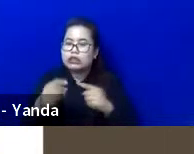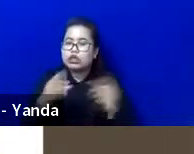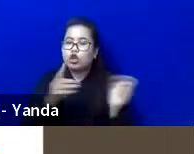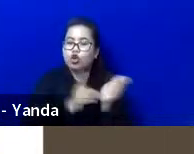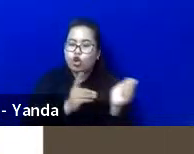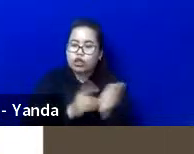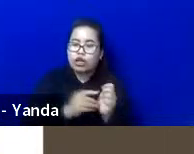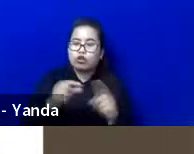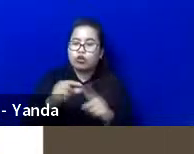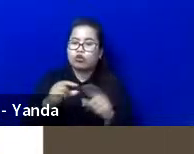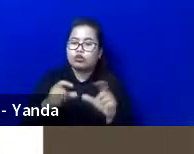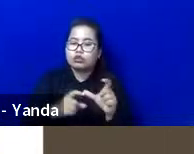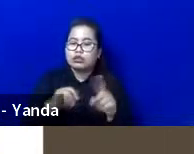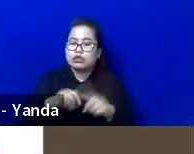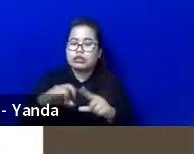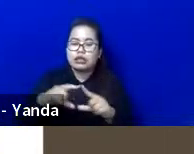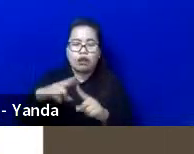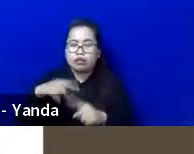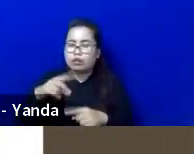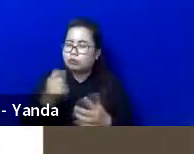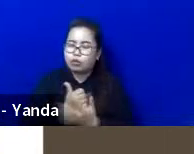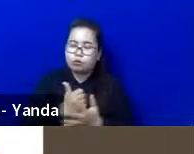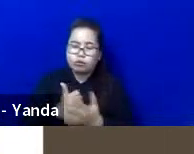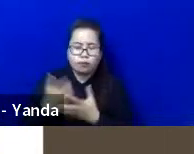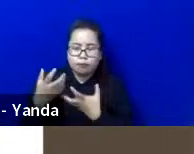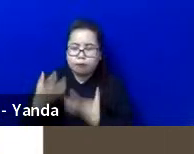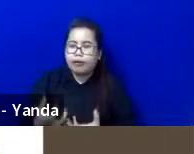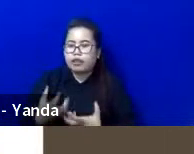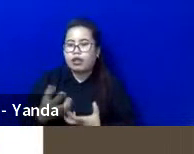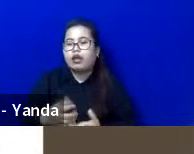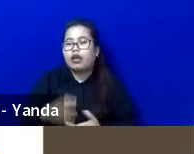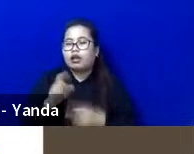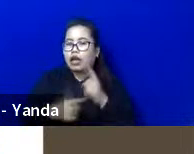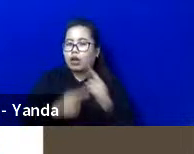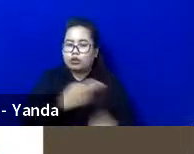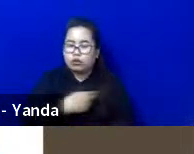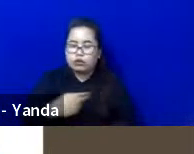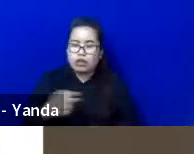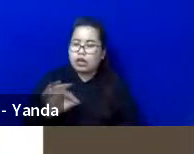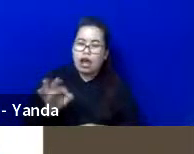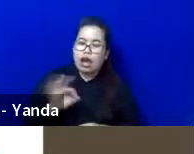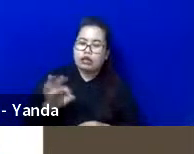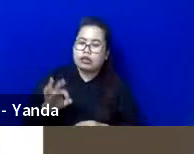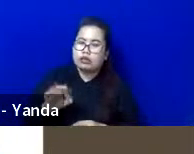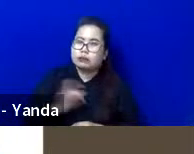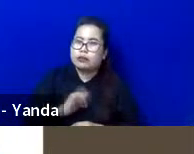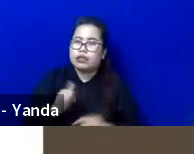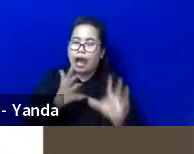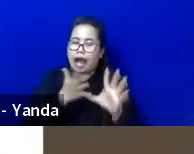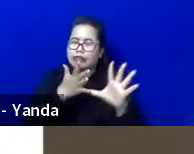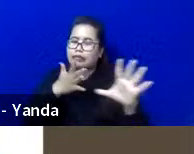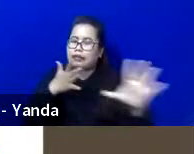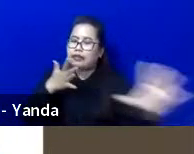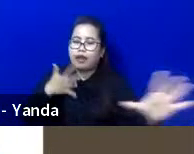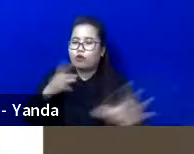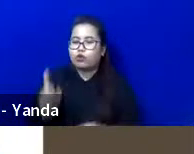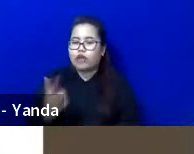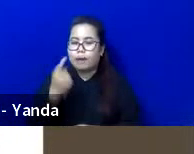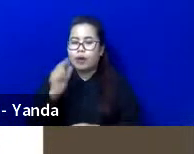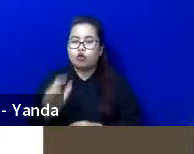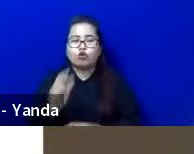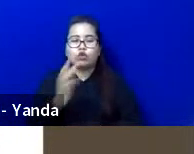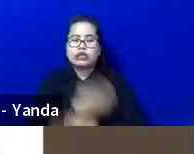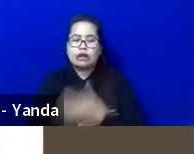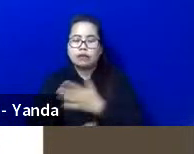sangat menyiksa. Dan di Indonesia belum ada priority line atau antrian prioritas buat person with disabilities,